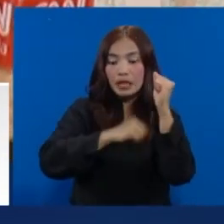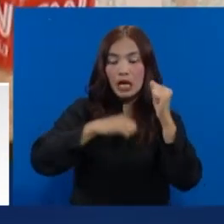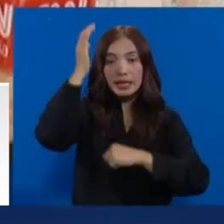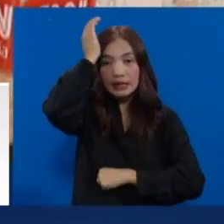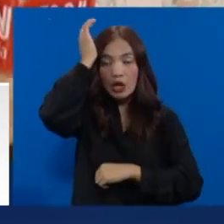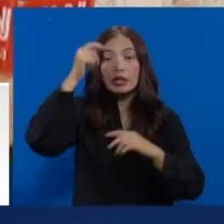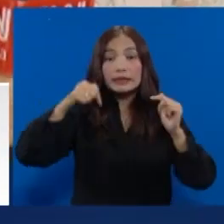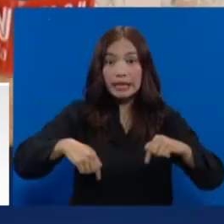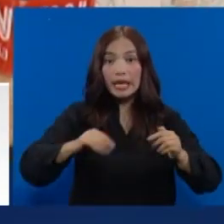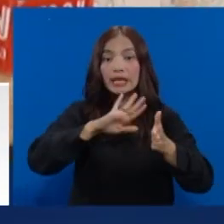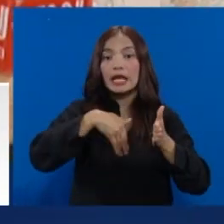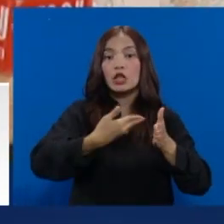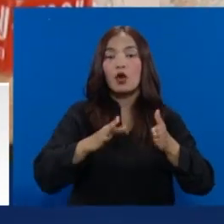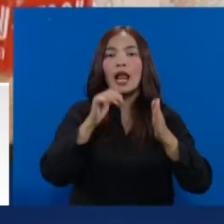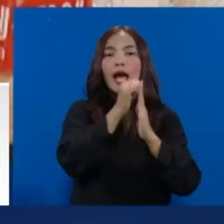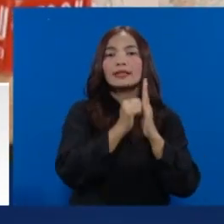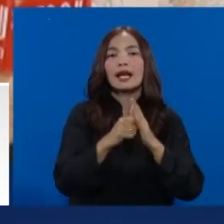Naya?